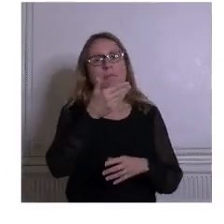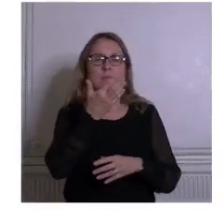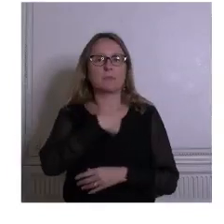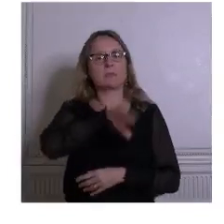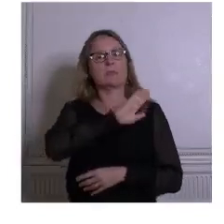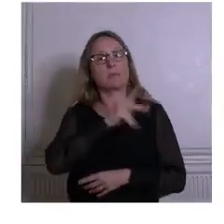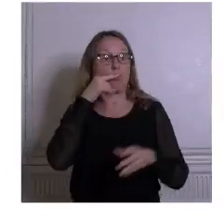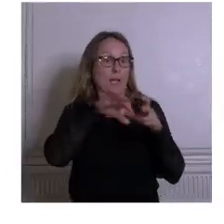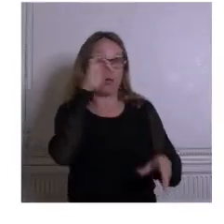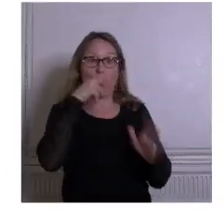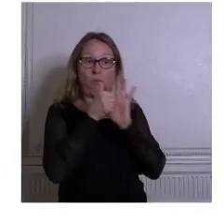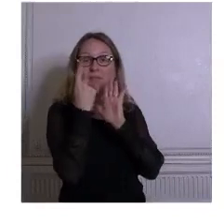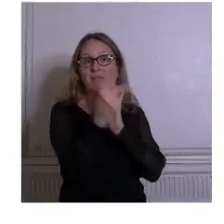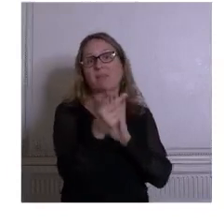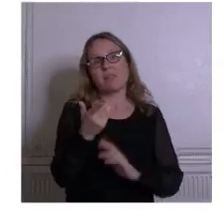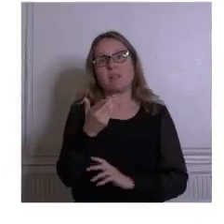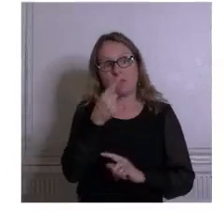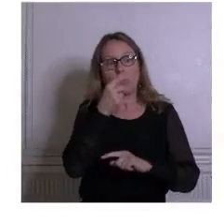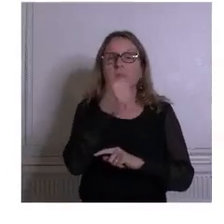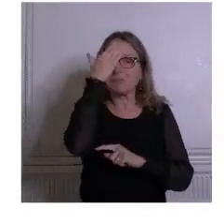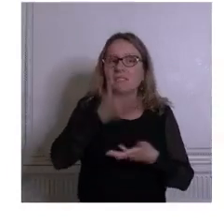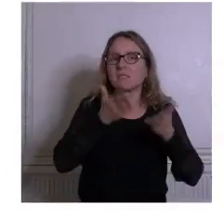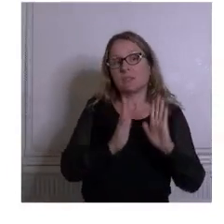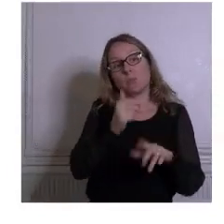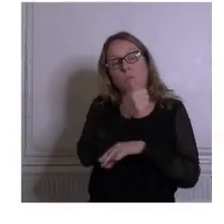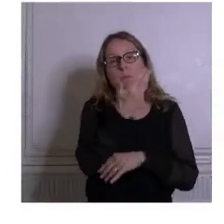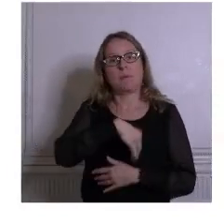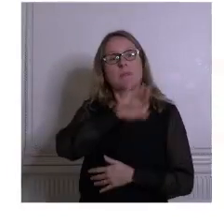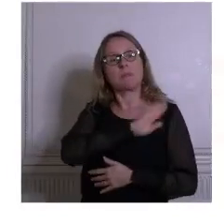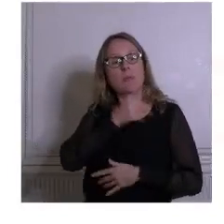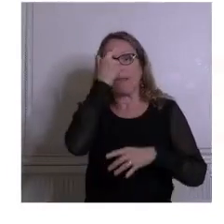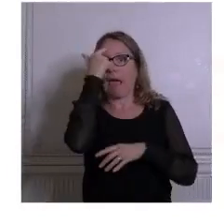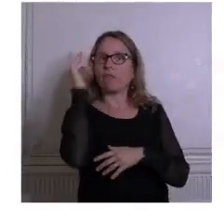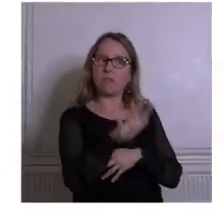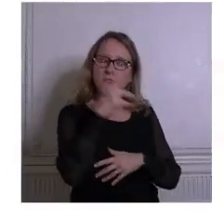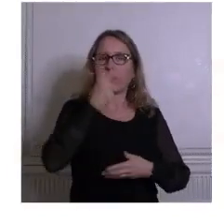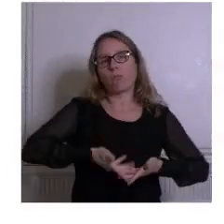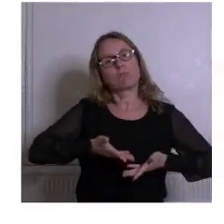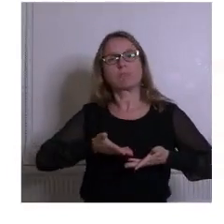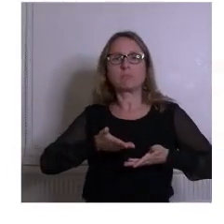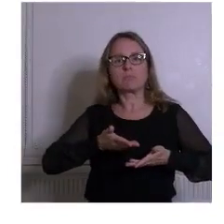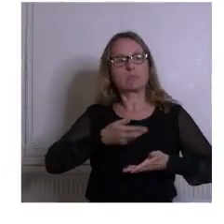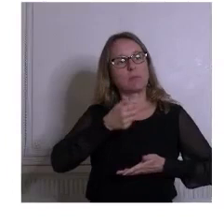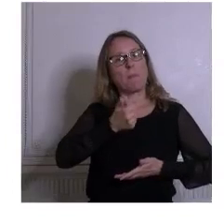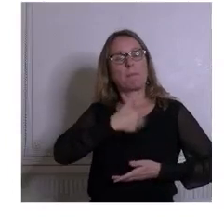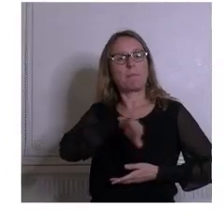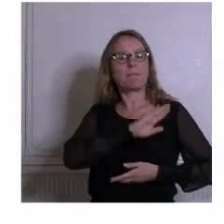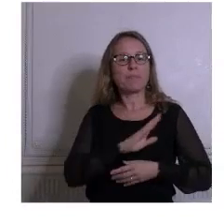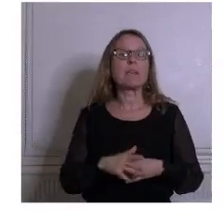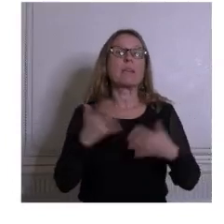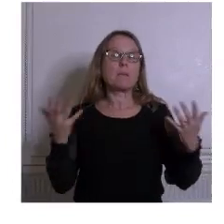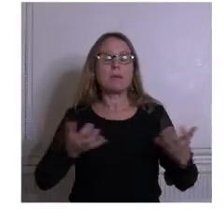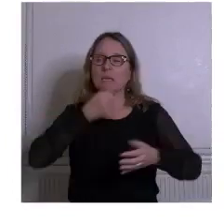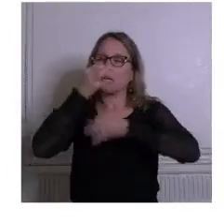contre sa réouverture, quel qu'il soit, alors les garants de la concertation pourraient recommander de ne pas réouvrir cette gare. Donc le danger,